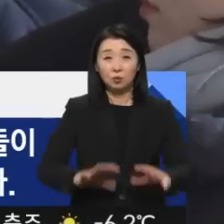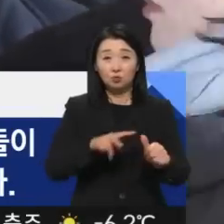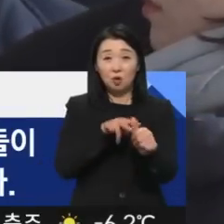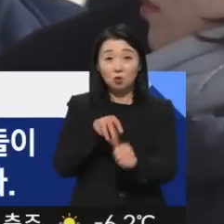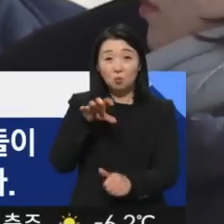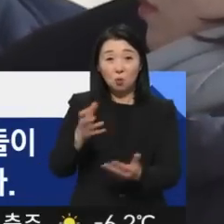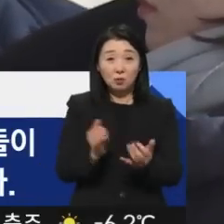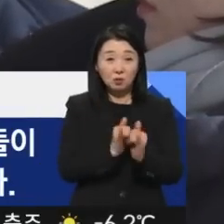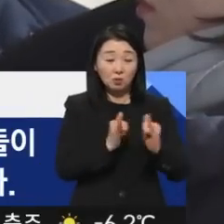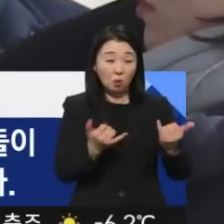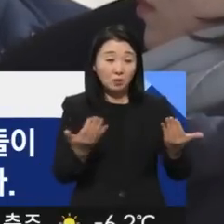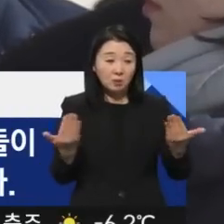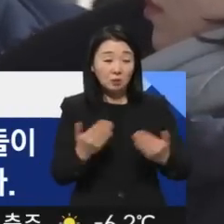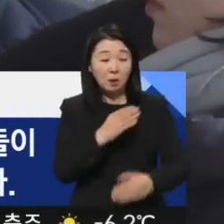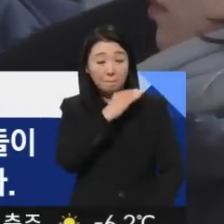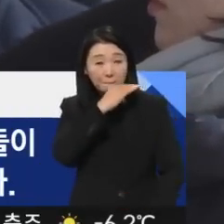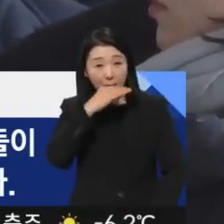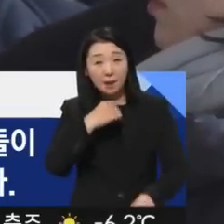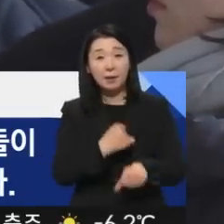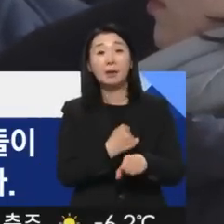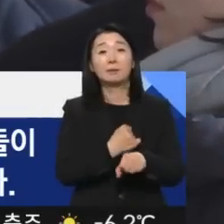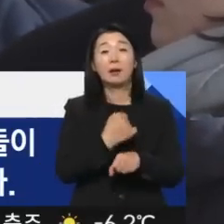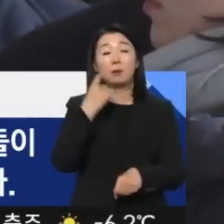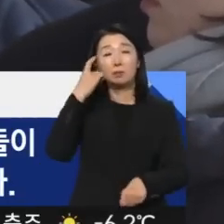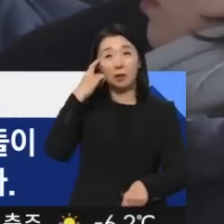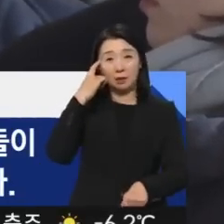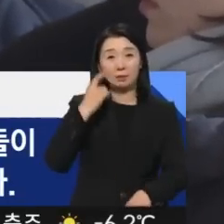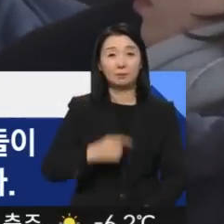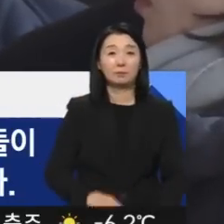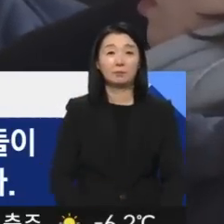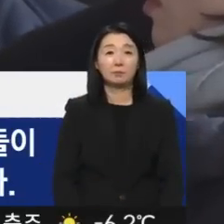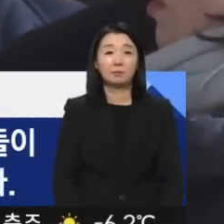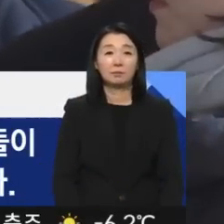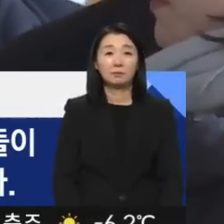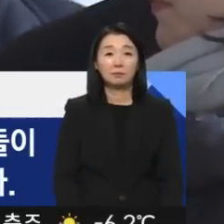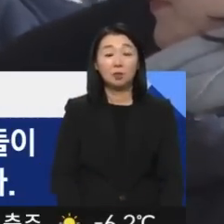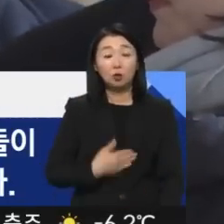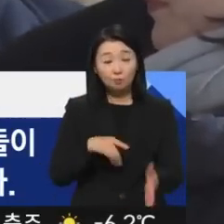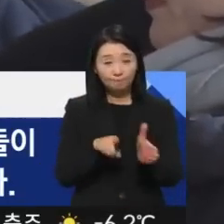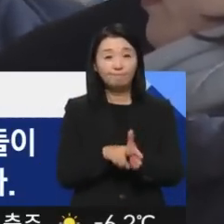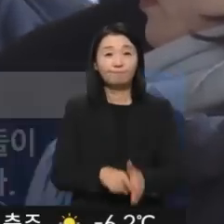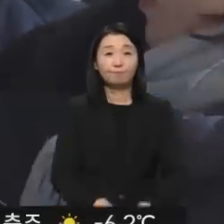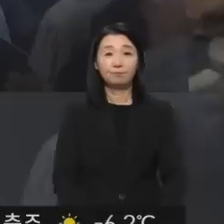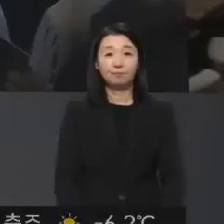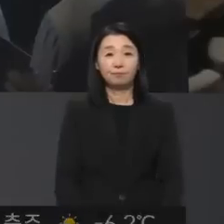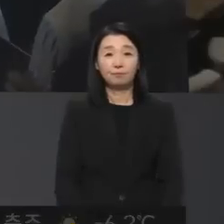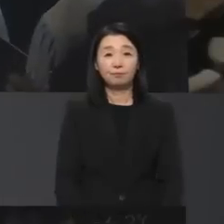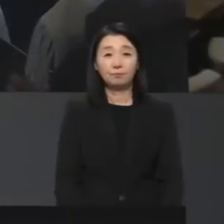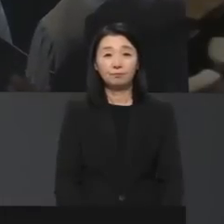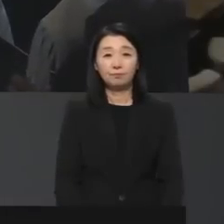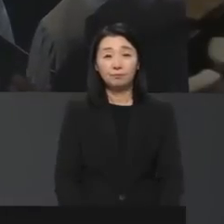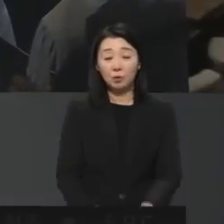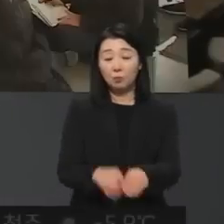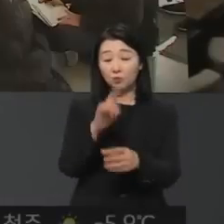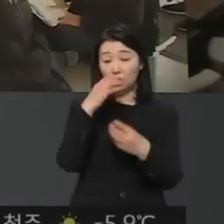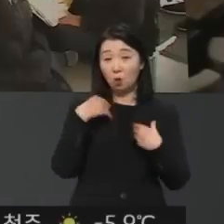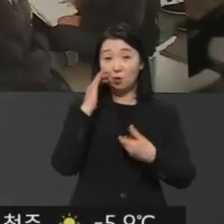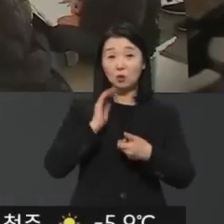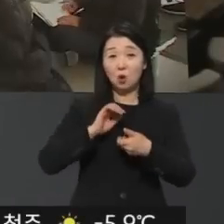직원들이 업무를 제대로 했다 이렇게 저는 판단하고 있습니다. 저는 신뢰합니다. 네, 문재인 정부